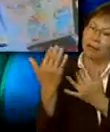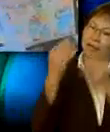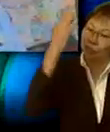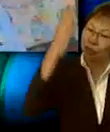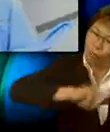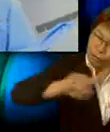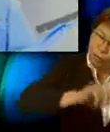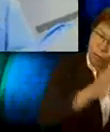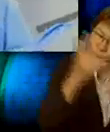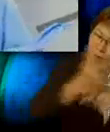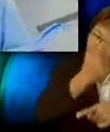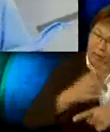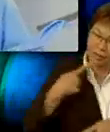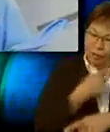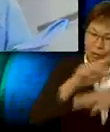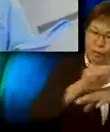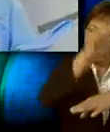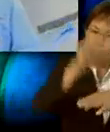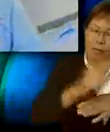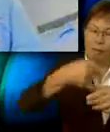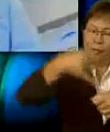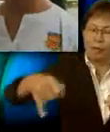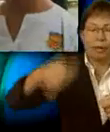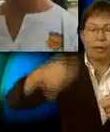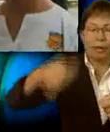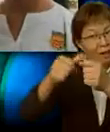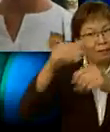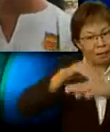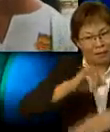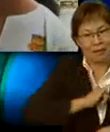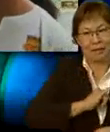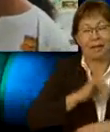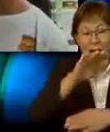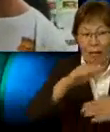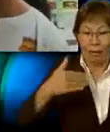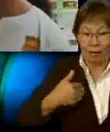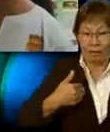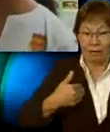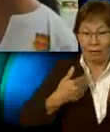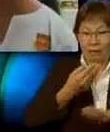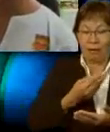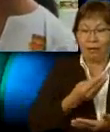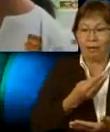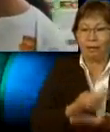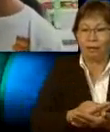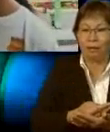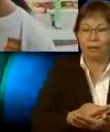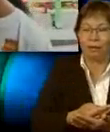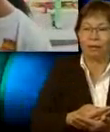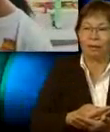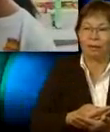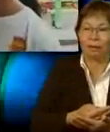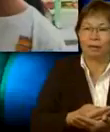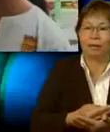bila Cikgu periksa buku latihan kita, dia akan guna pen tu. Dia akan ingat pada saya. Awak ada ke tak duit untuk beli pen?